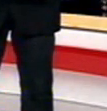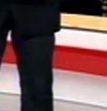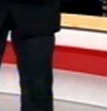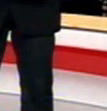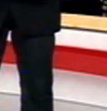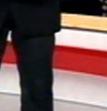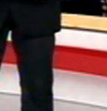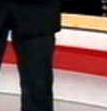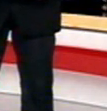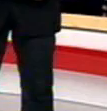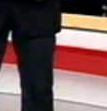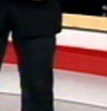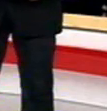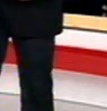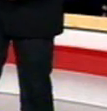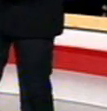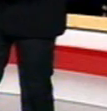belum cadang Panggil